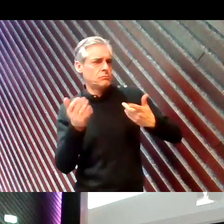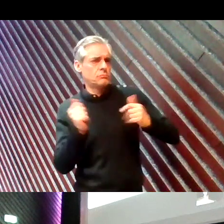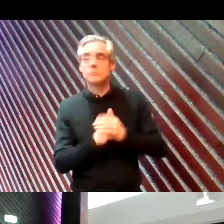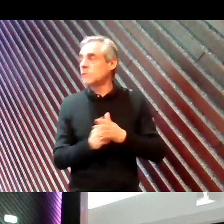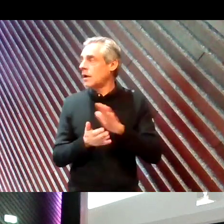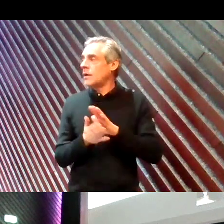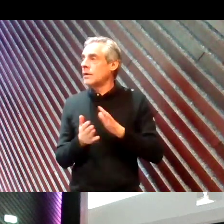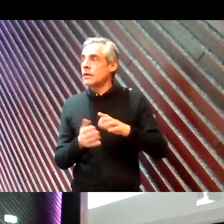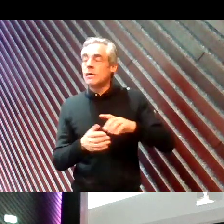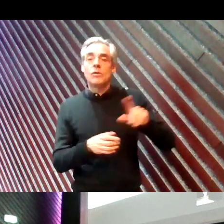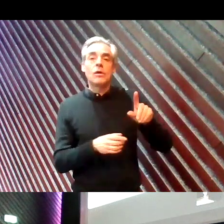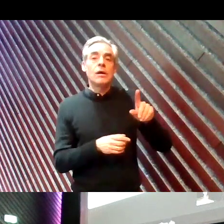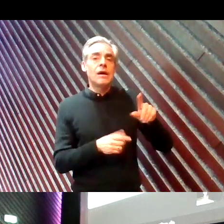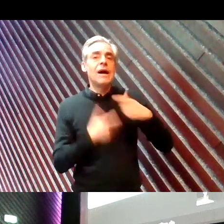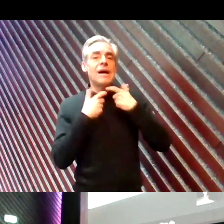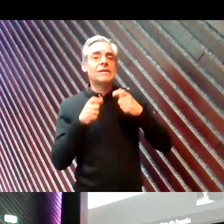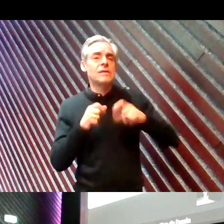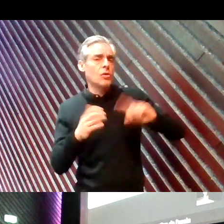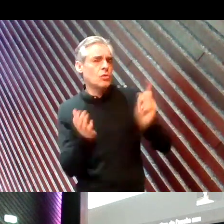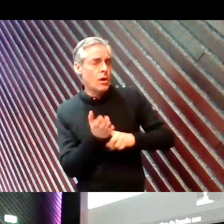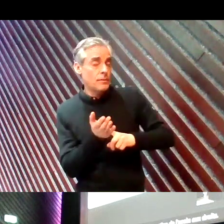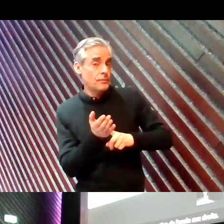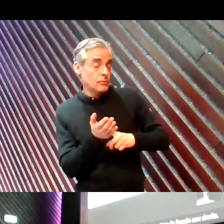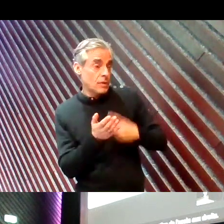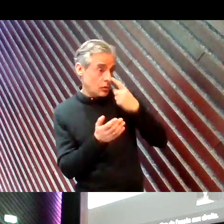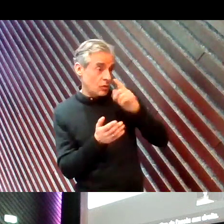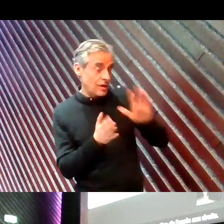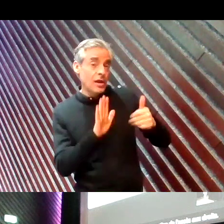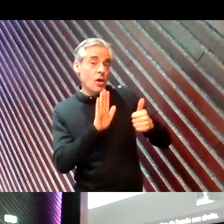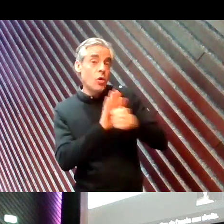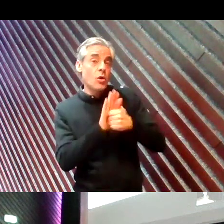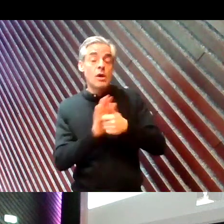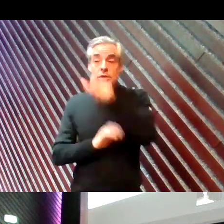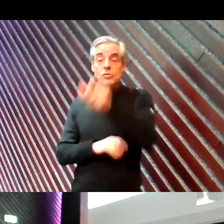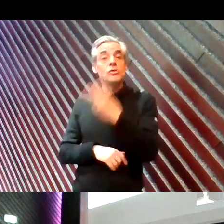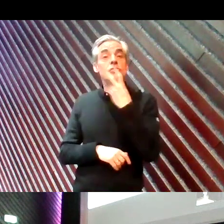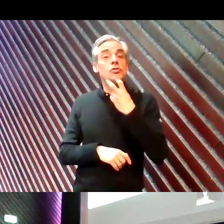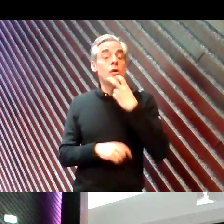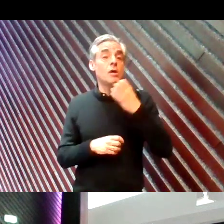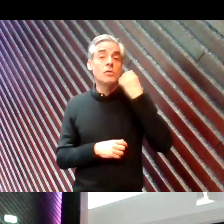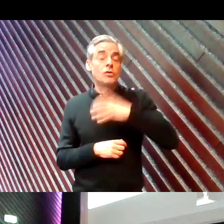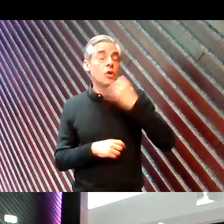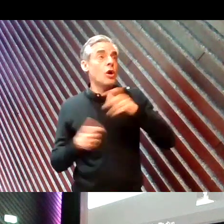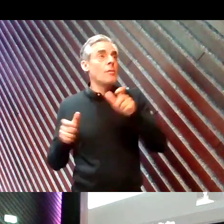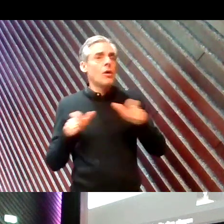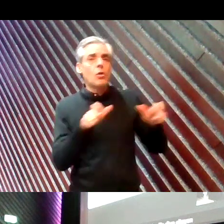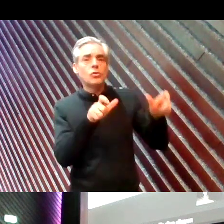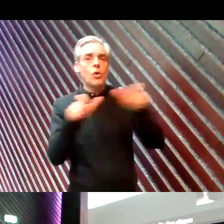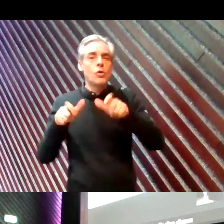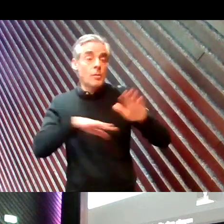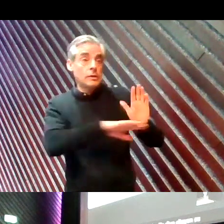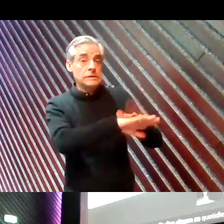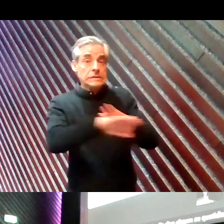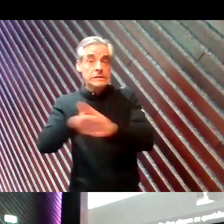Pardon, Jérémy. La question, c'est l'accès au droit. Quel peut-être le rôle d'un citoyen au quotidien en forme de vigie peut-être, justement,